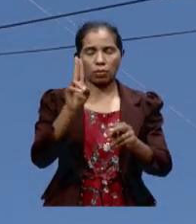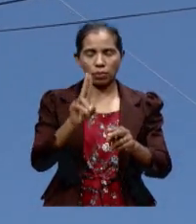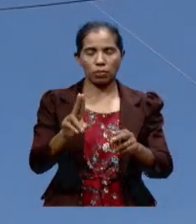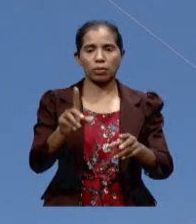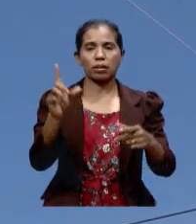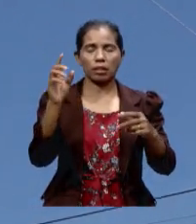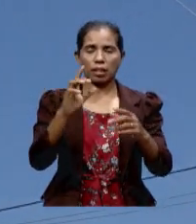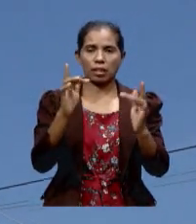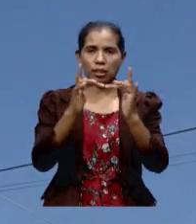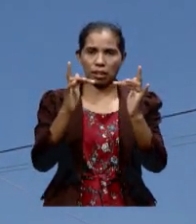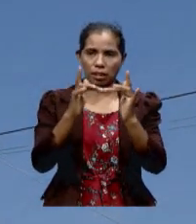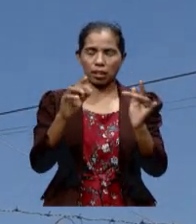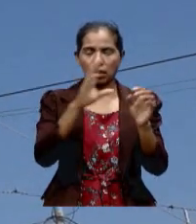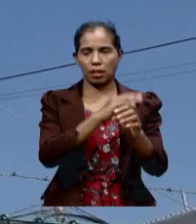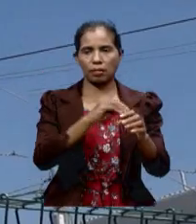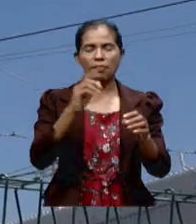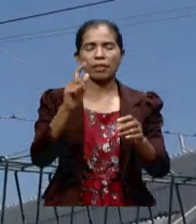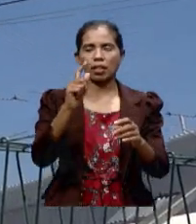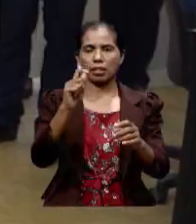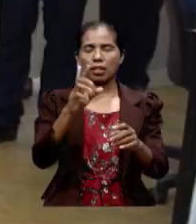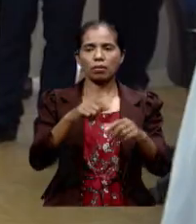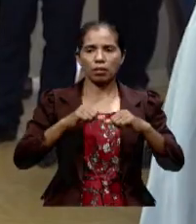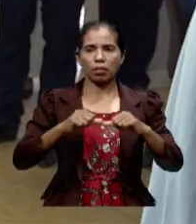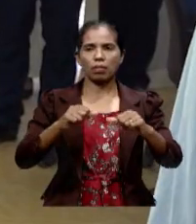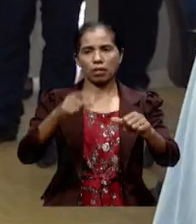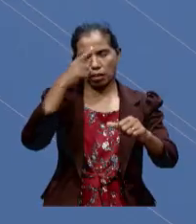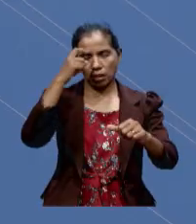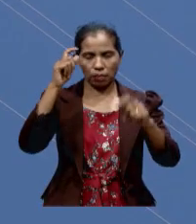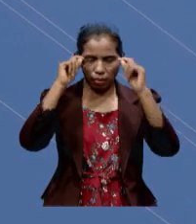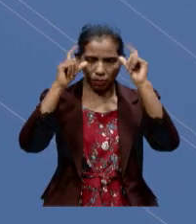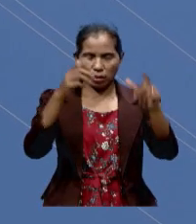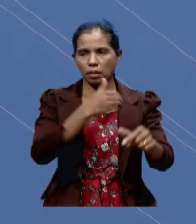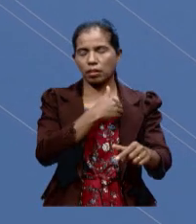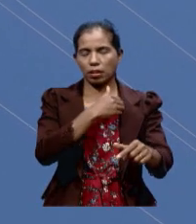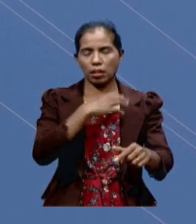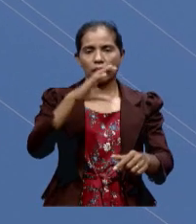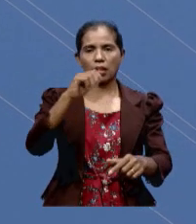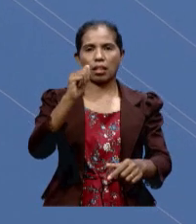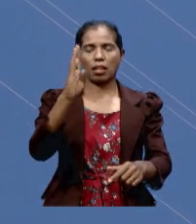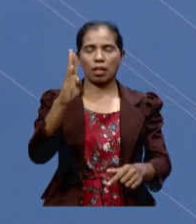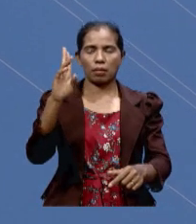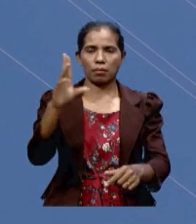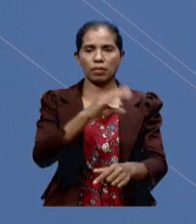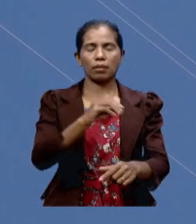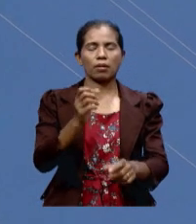lina internet Timor Telecom nebe continua lento tamba Timor Leste será que acabo submarino